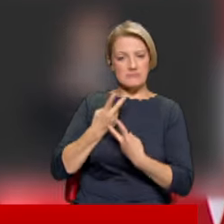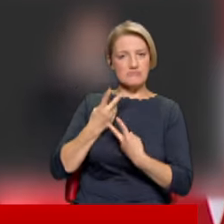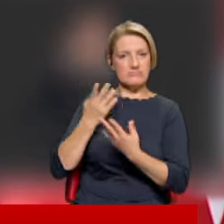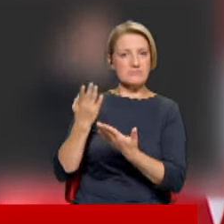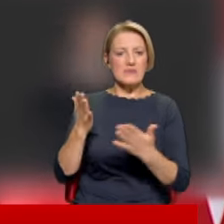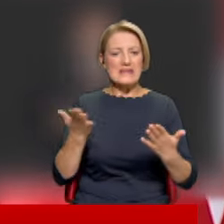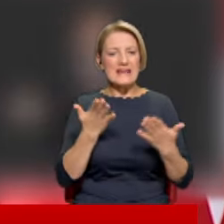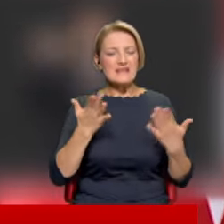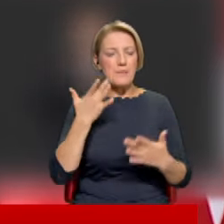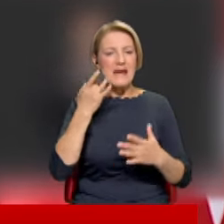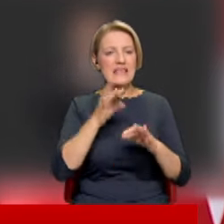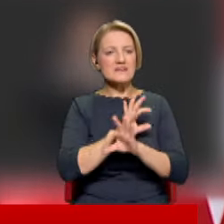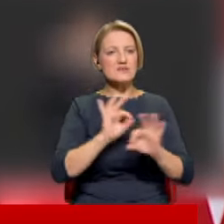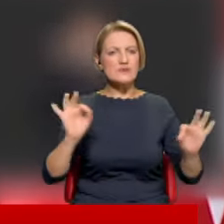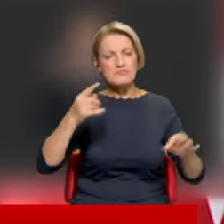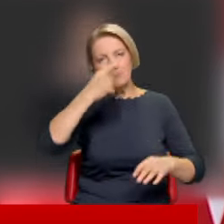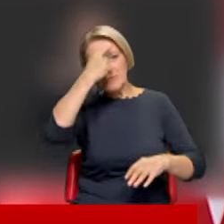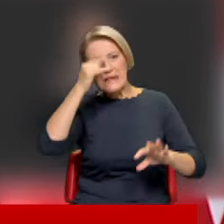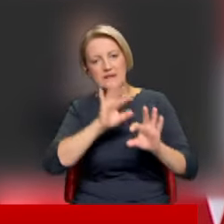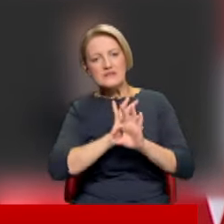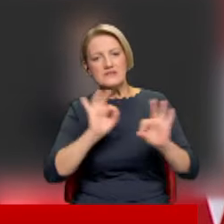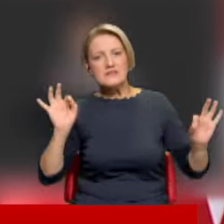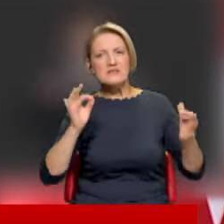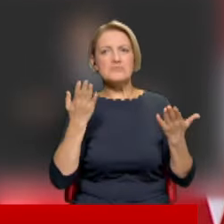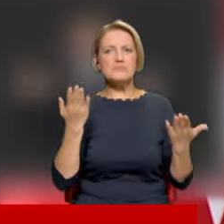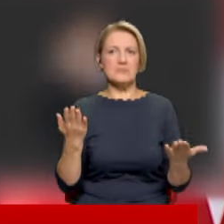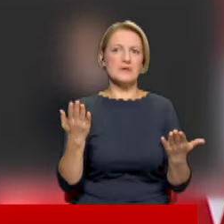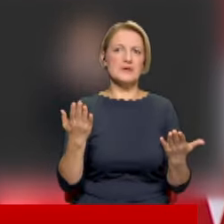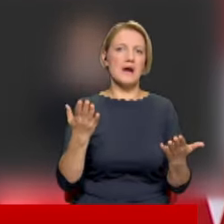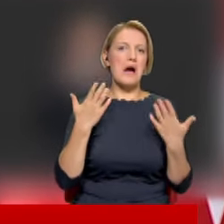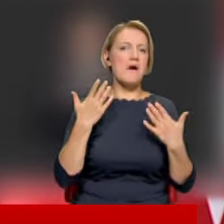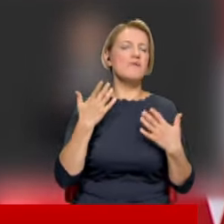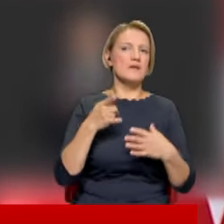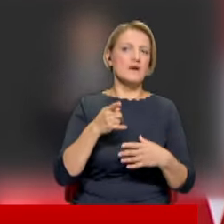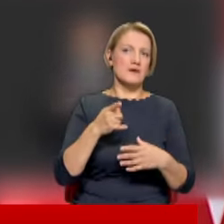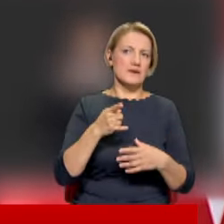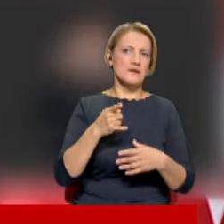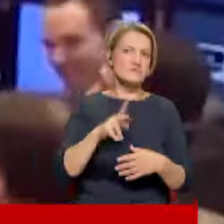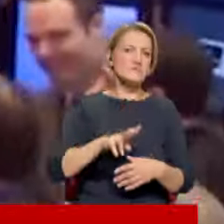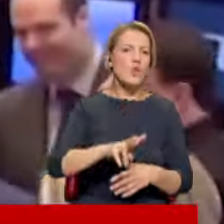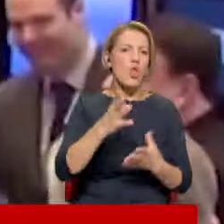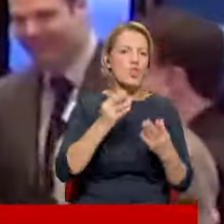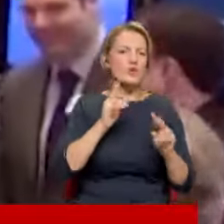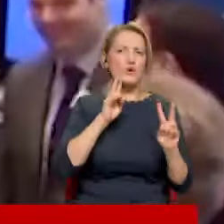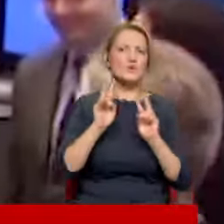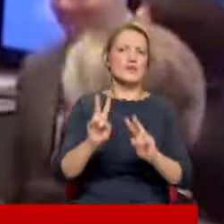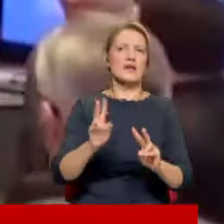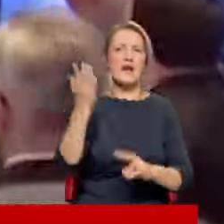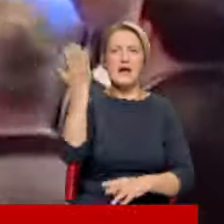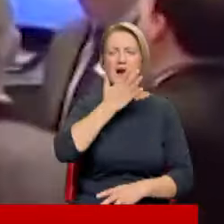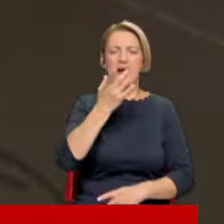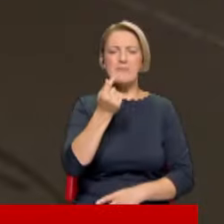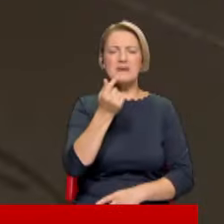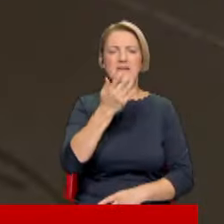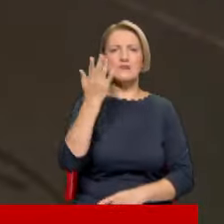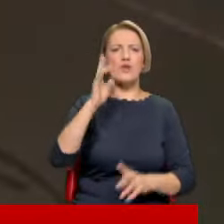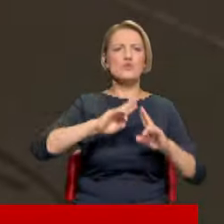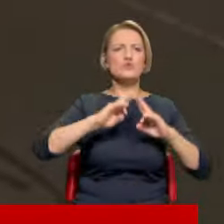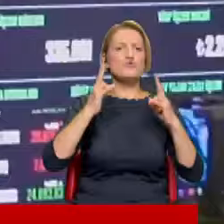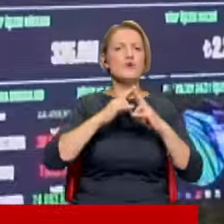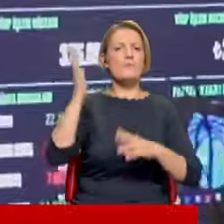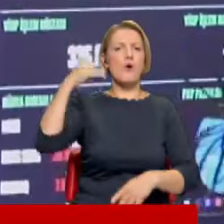aşamadayız belirsizliklerle dolu bir atmosferde yürüdüğünü göstermiştir kar Pazartesi dünya borsalarını